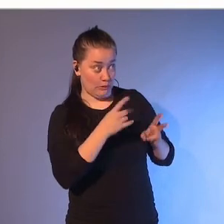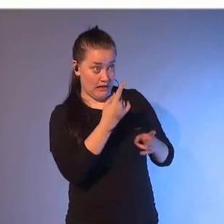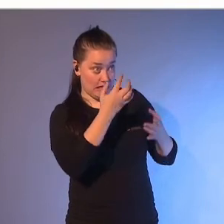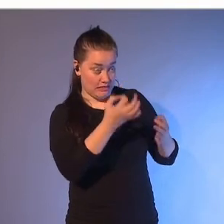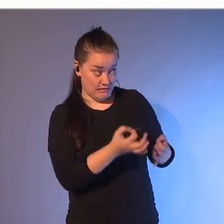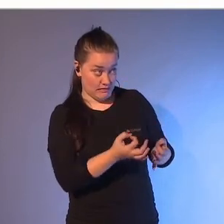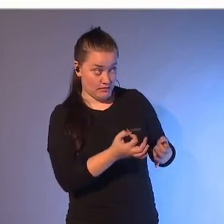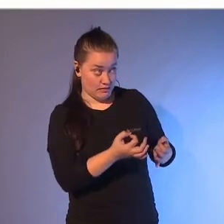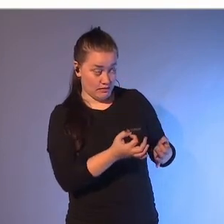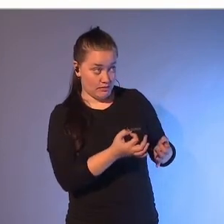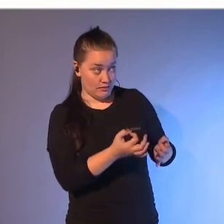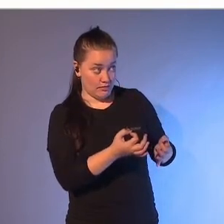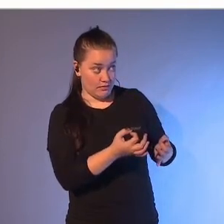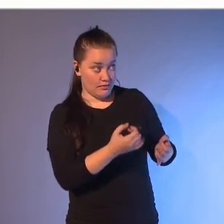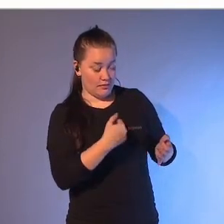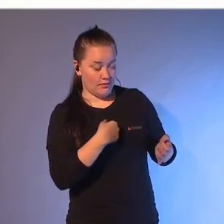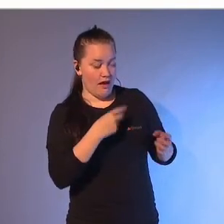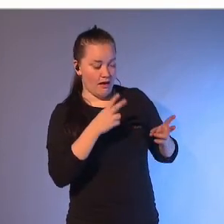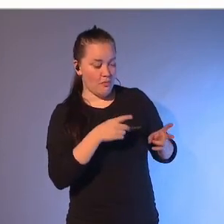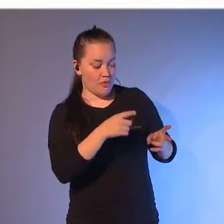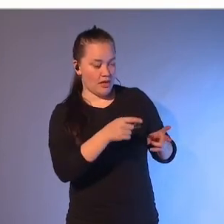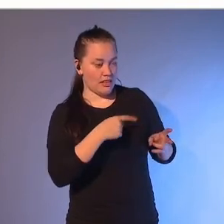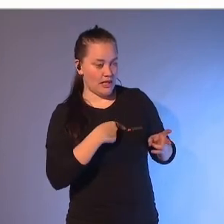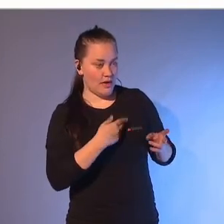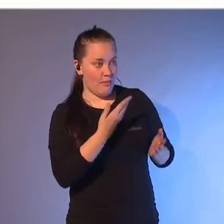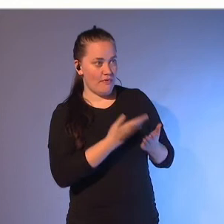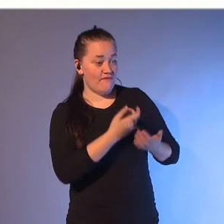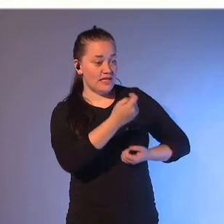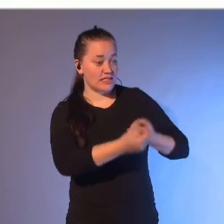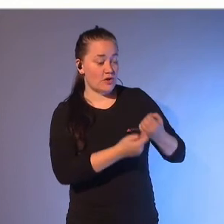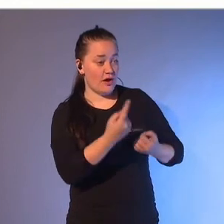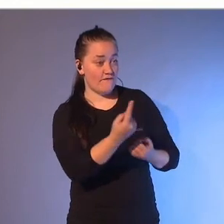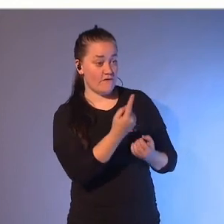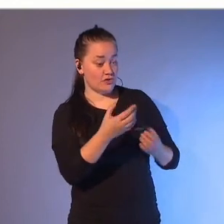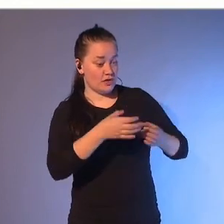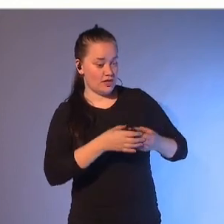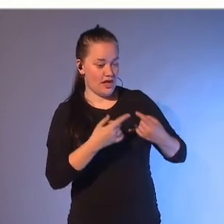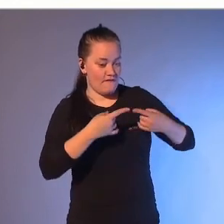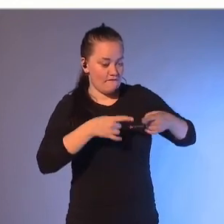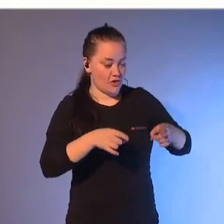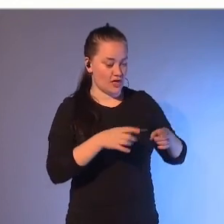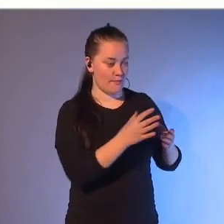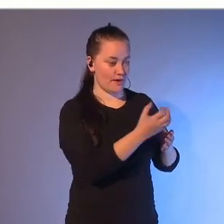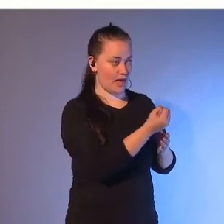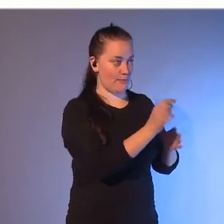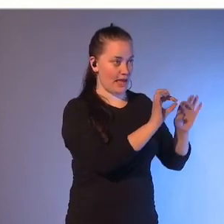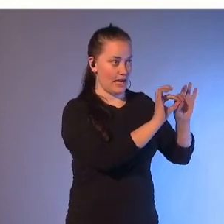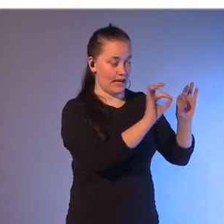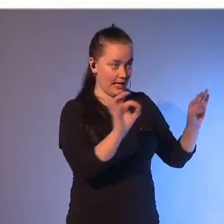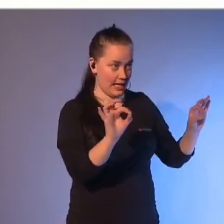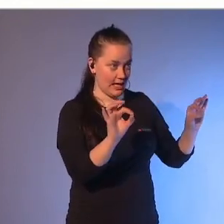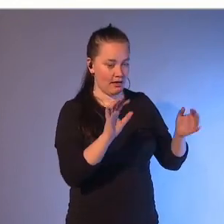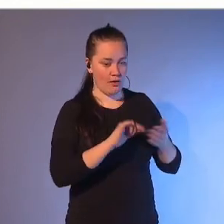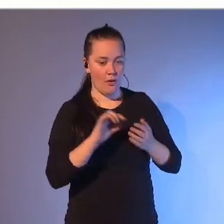ting. Jeg kan bruke det til å bevisstgjøre førsteklassingene forskjellen på begrepet linje